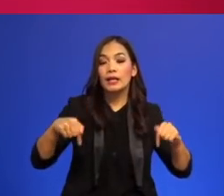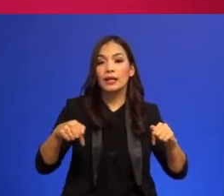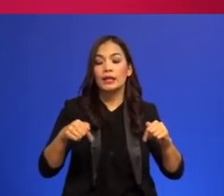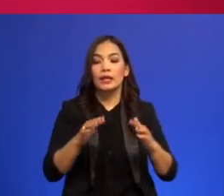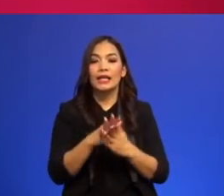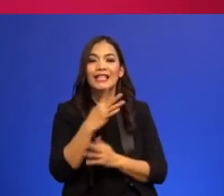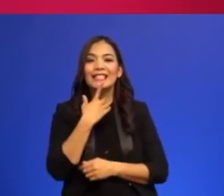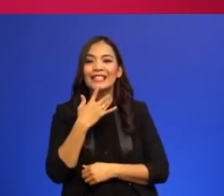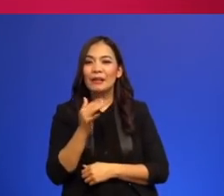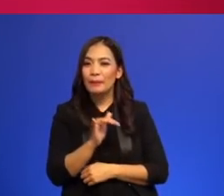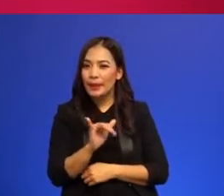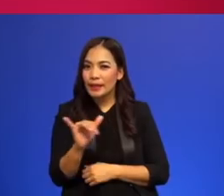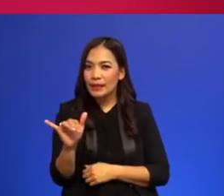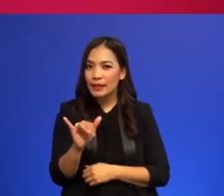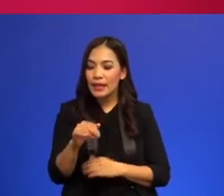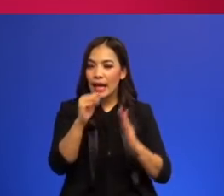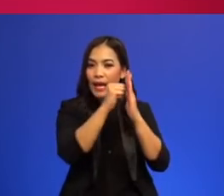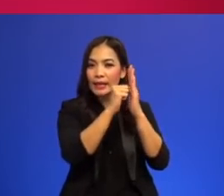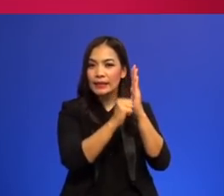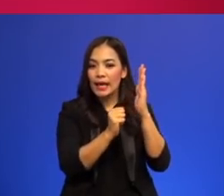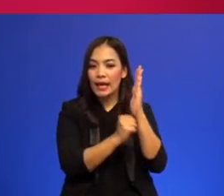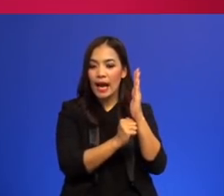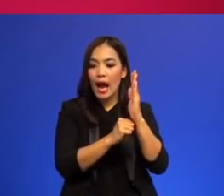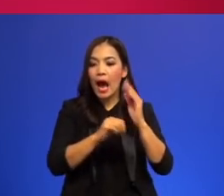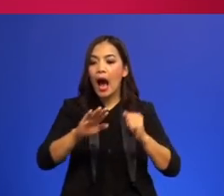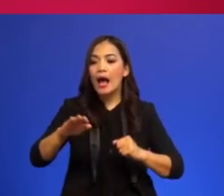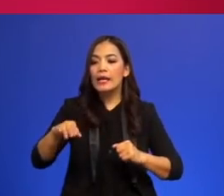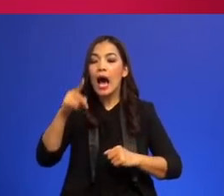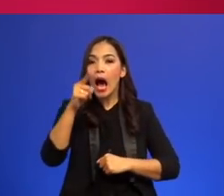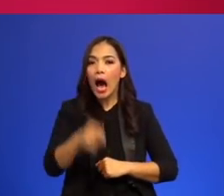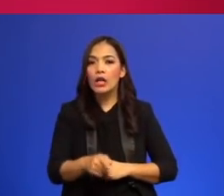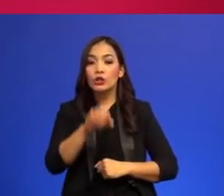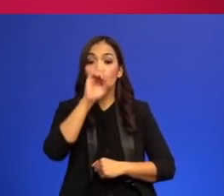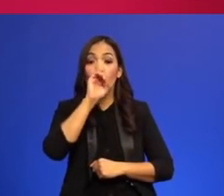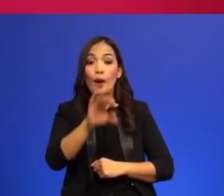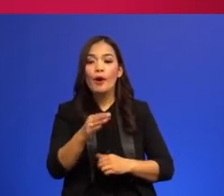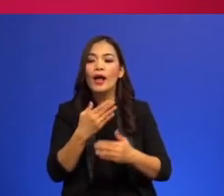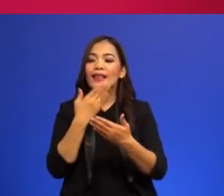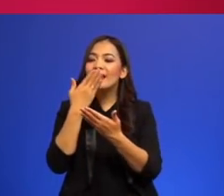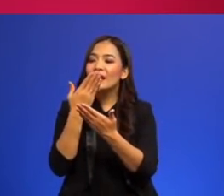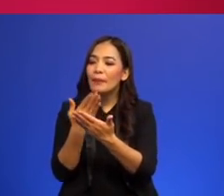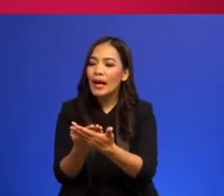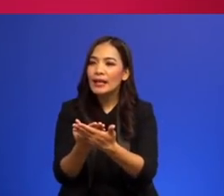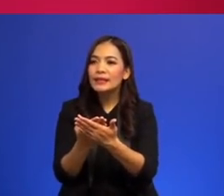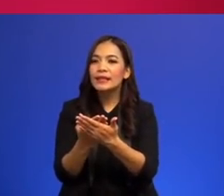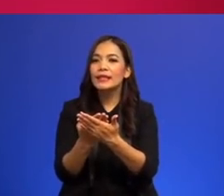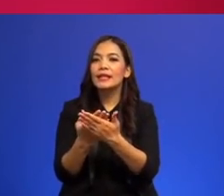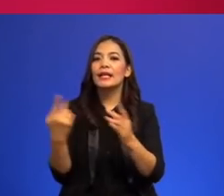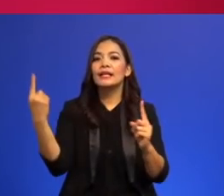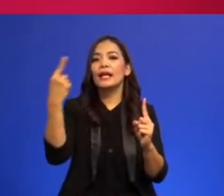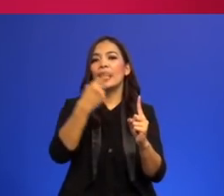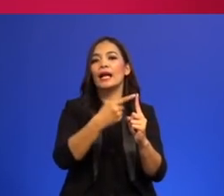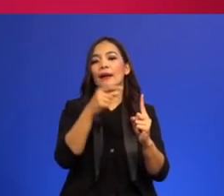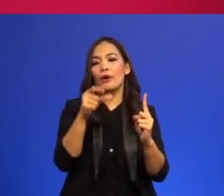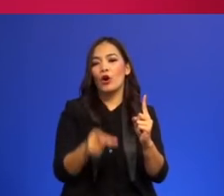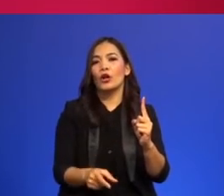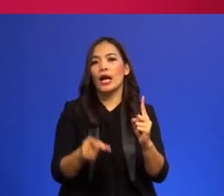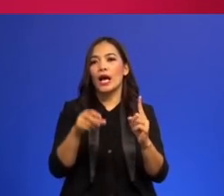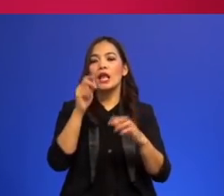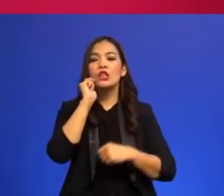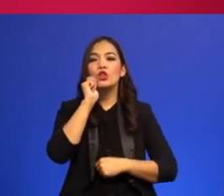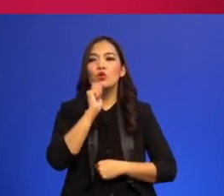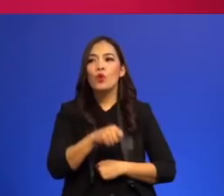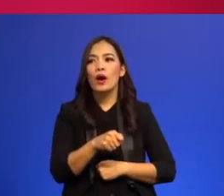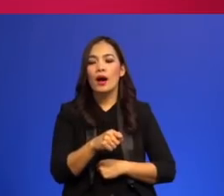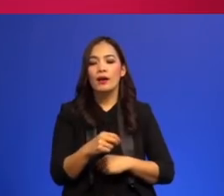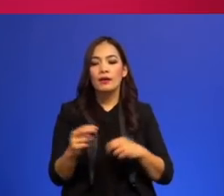ada acara di mana anak harus mengucapkan terima kasih ke orang tua. Dan saya sering mengatakan, dan